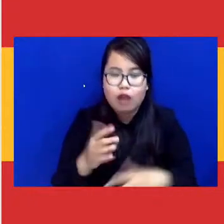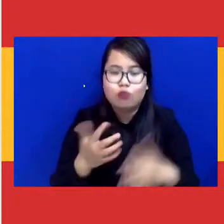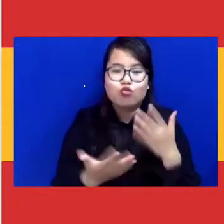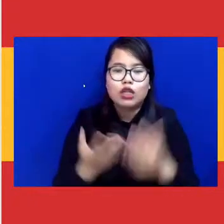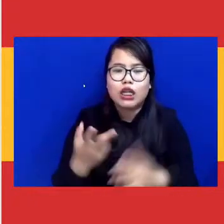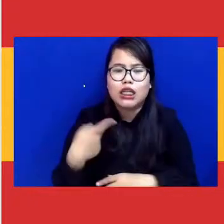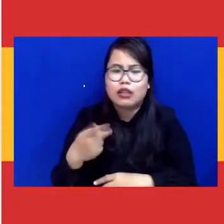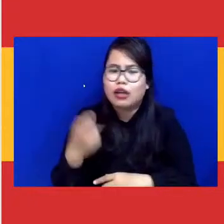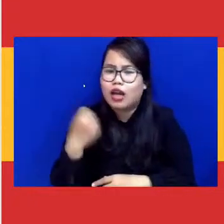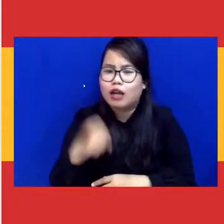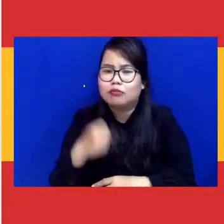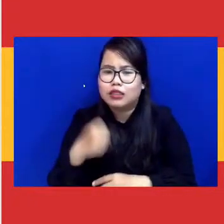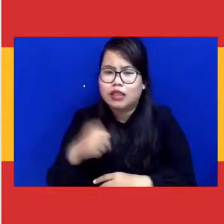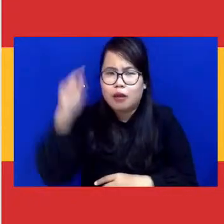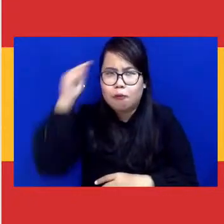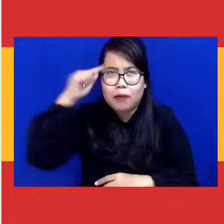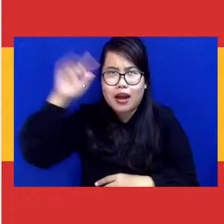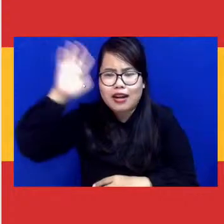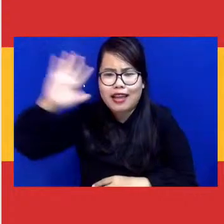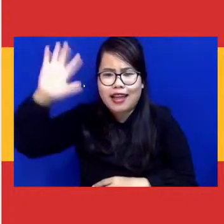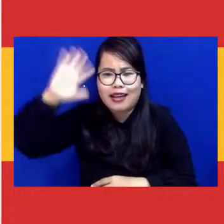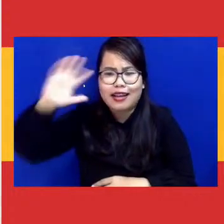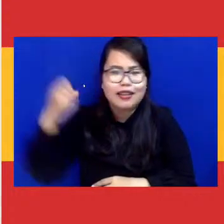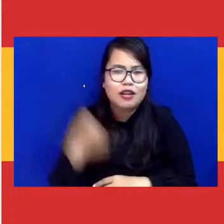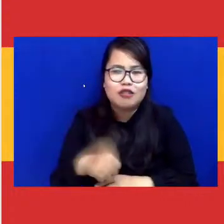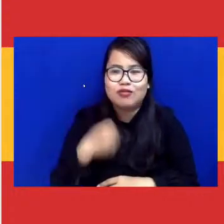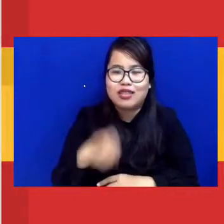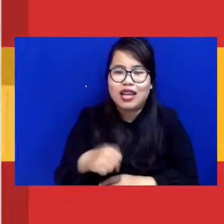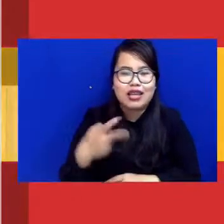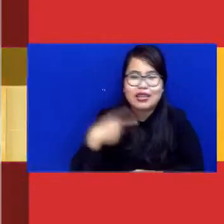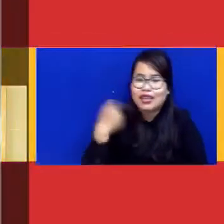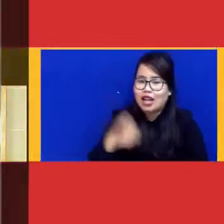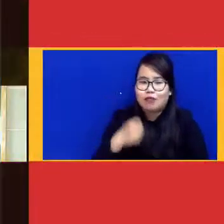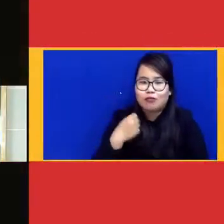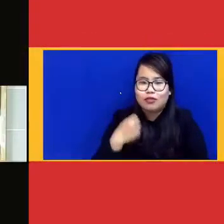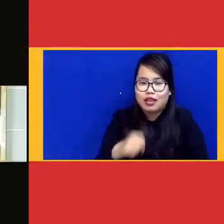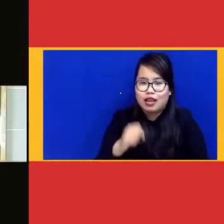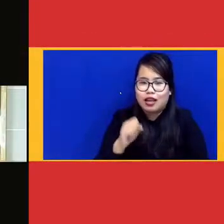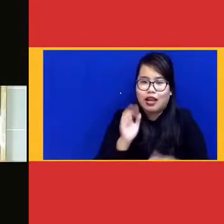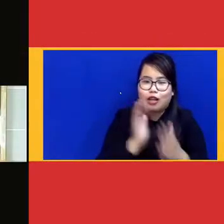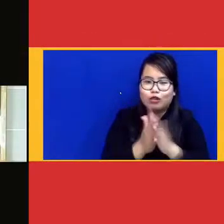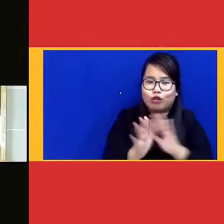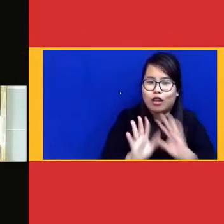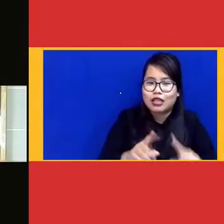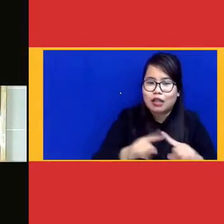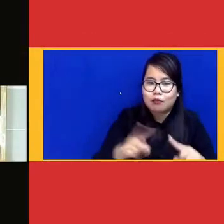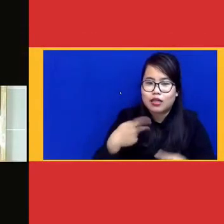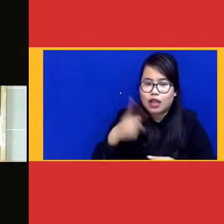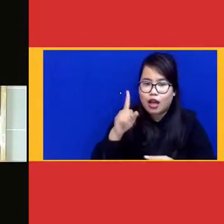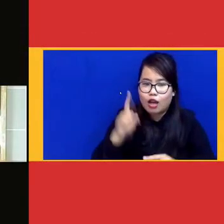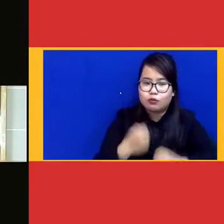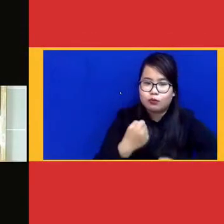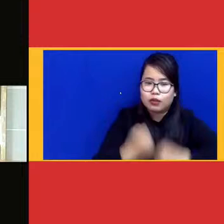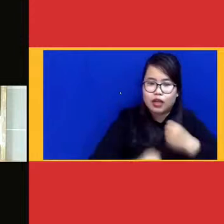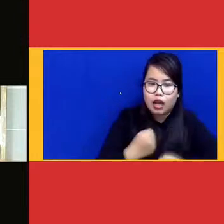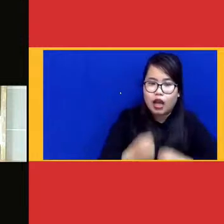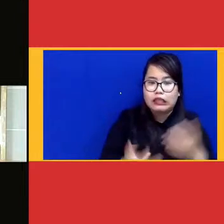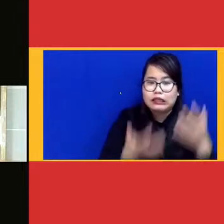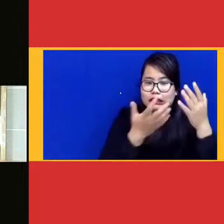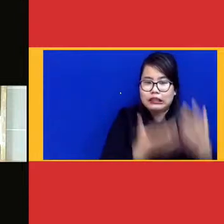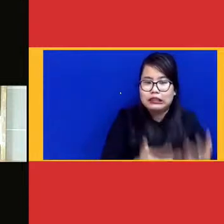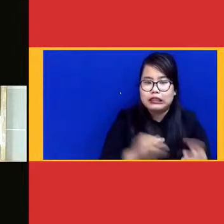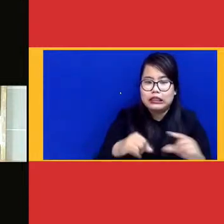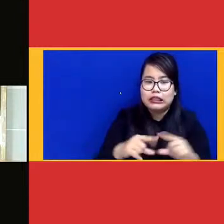tidak bisa berandai-andai. Kita tidak bisa seremonial saja. Kita harus bergerak. Ini adalah jam apa? Bagaimana